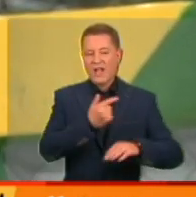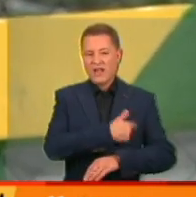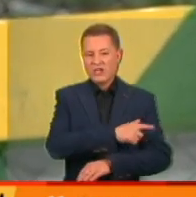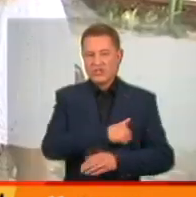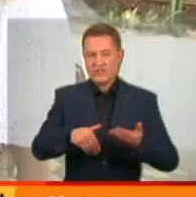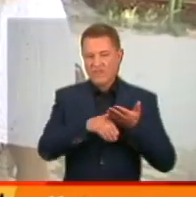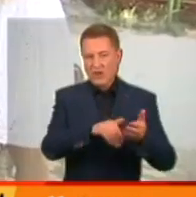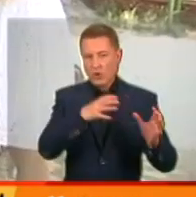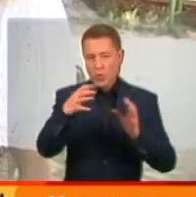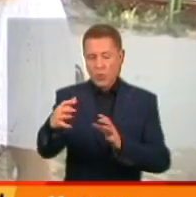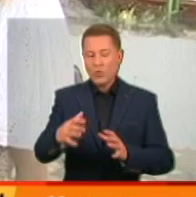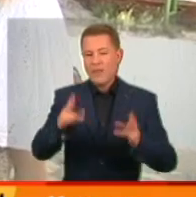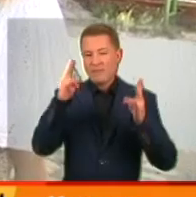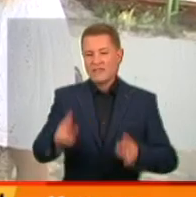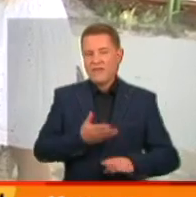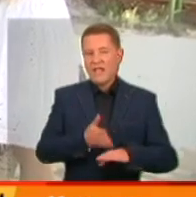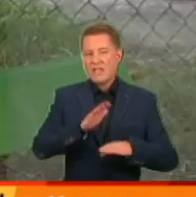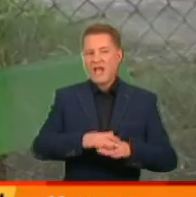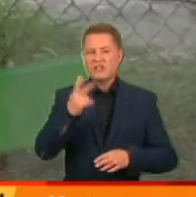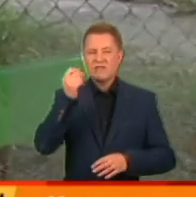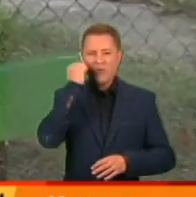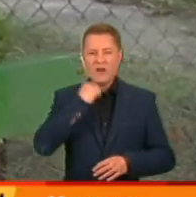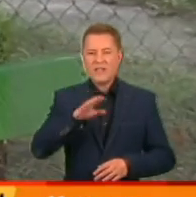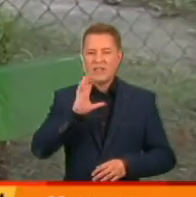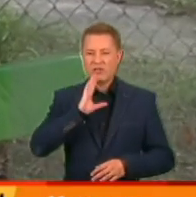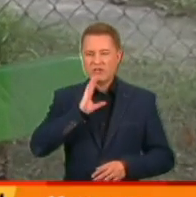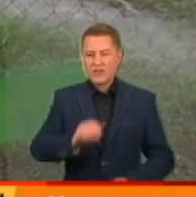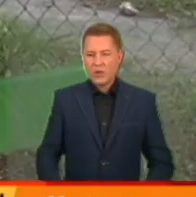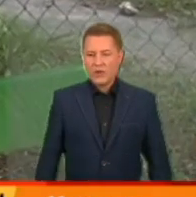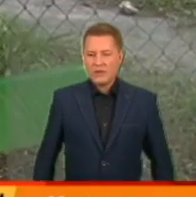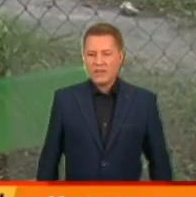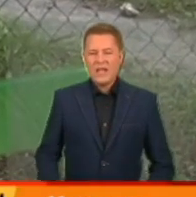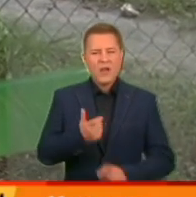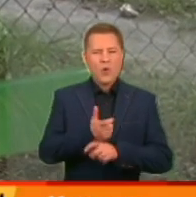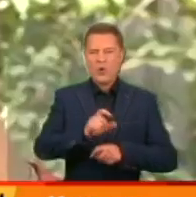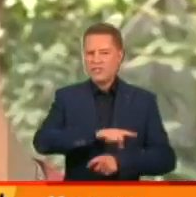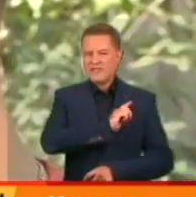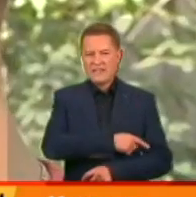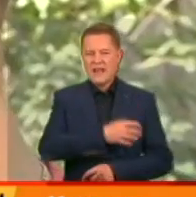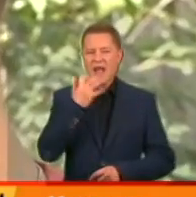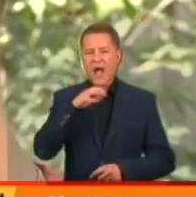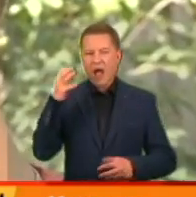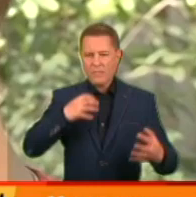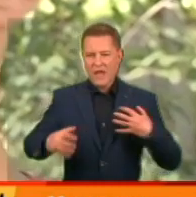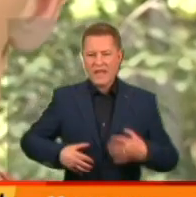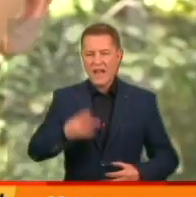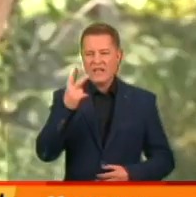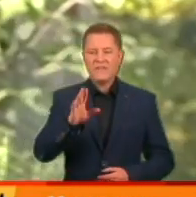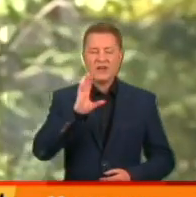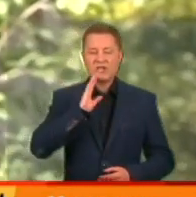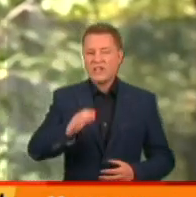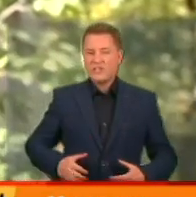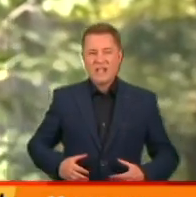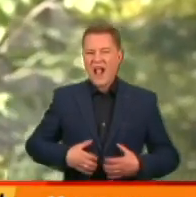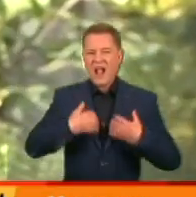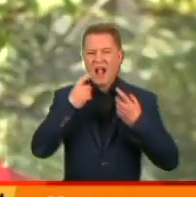для постраждалих, найтяжчих двохлітніх жінок. Сильно обуглились. Обгоріли дуже сильно. Іменно цих дві жінки, це взагалі кошмар. Там